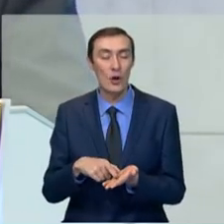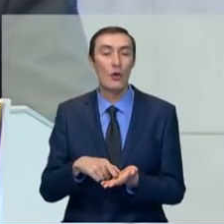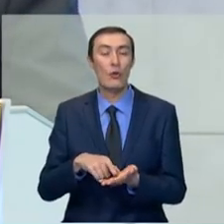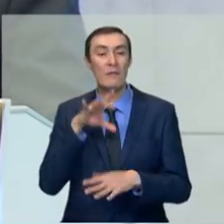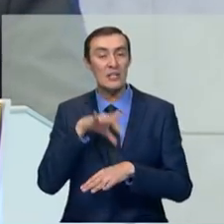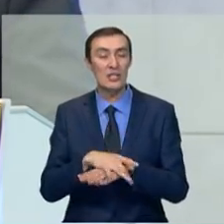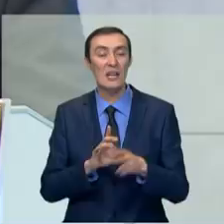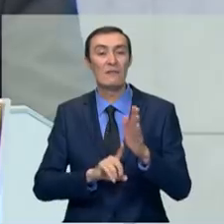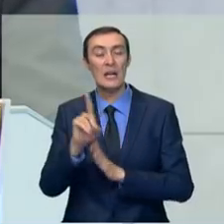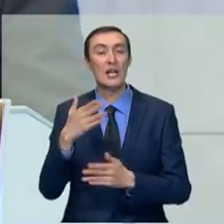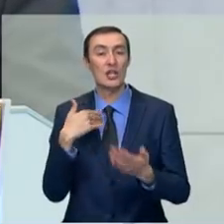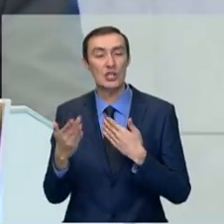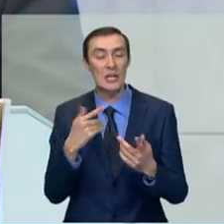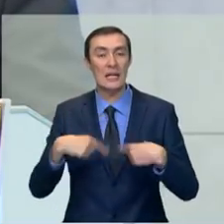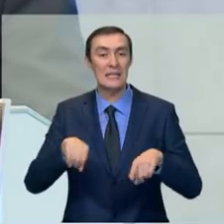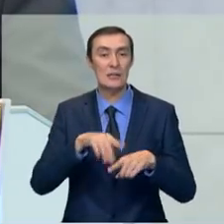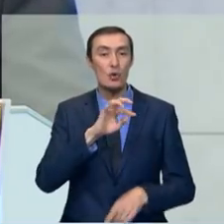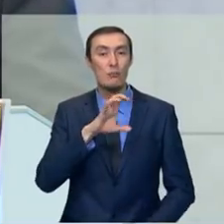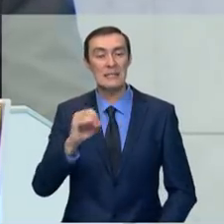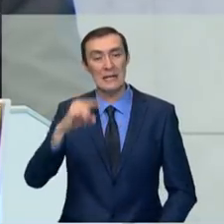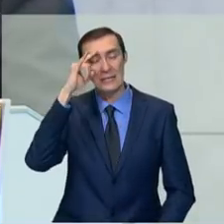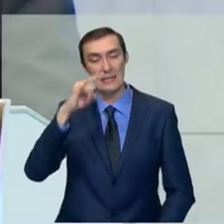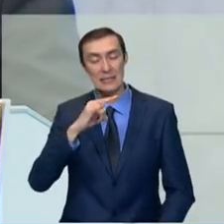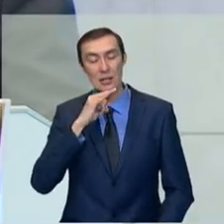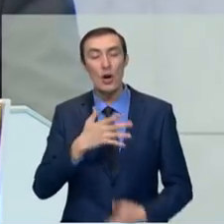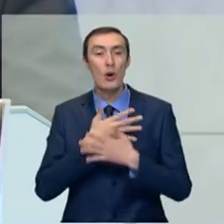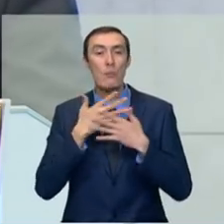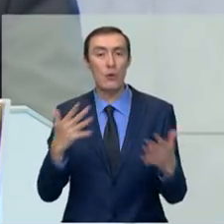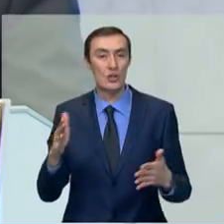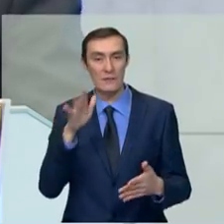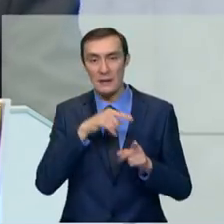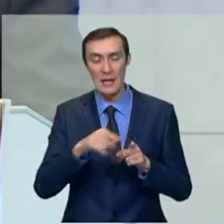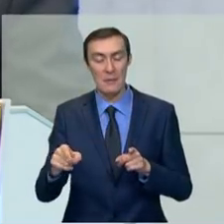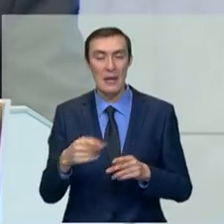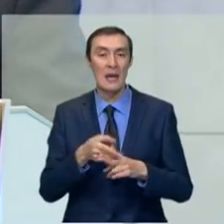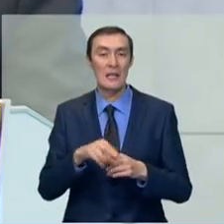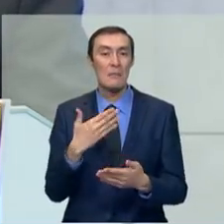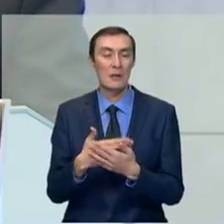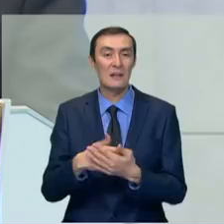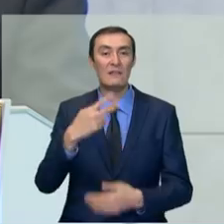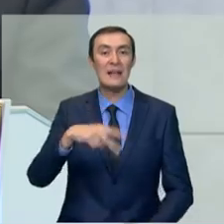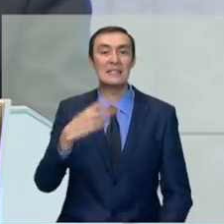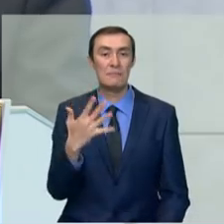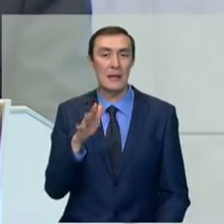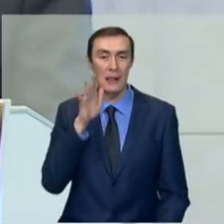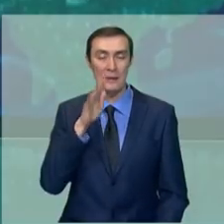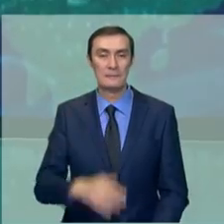фактически взаимоотношения между ОБСЕ и Казахстаном охватывают гораздо больший период. Это порядка четверть столетия.